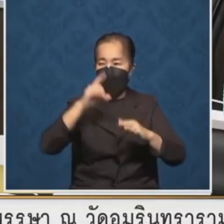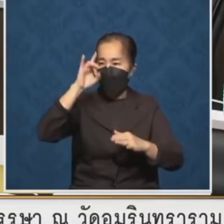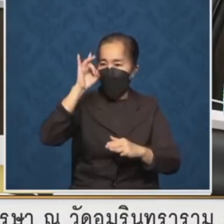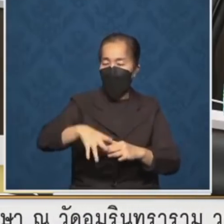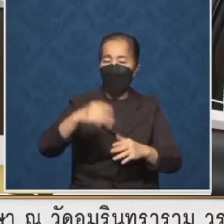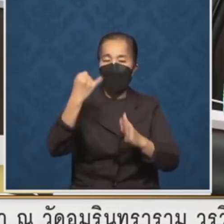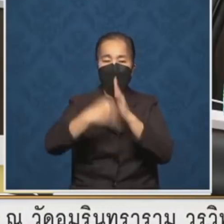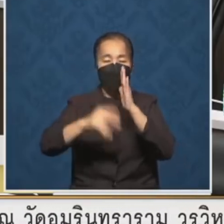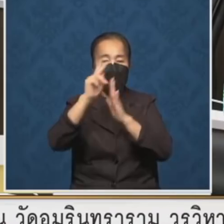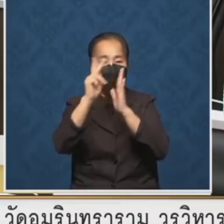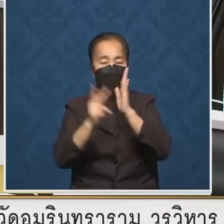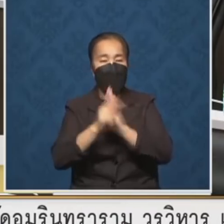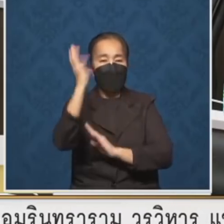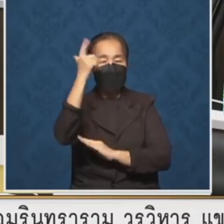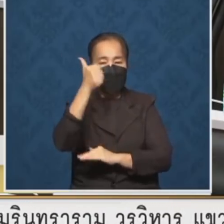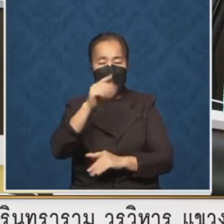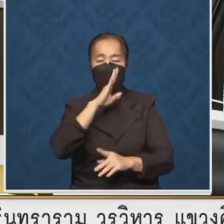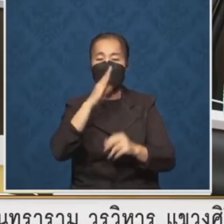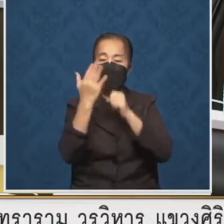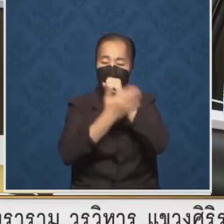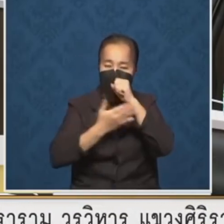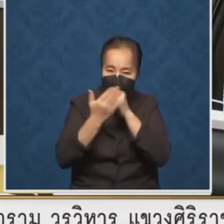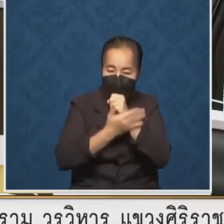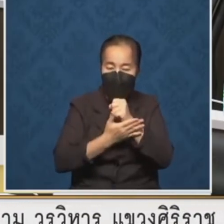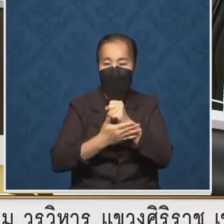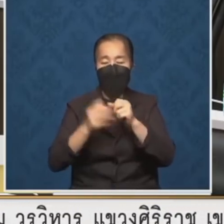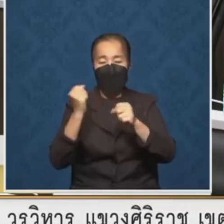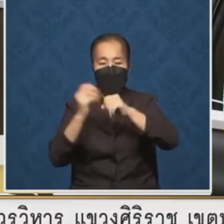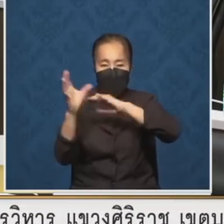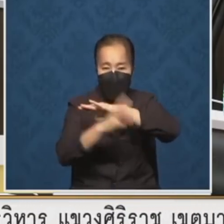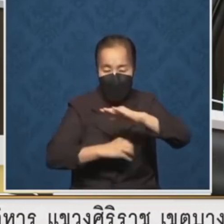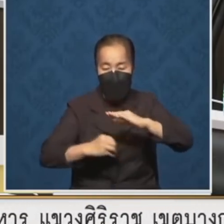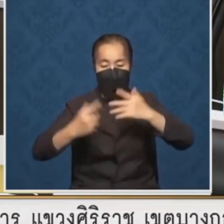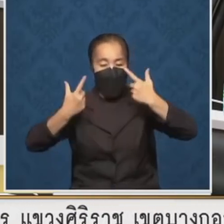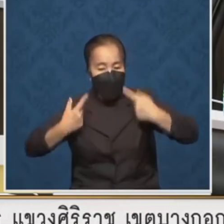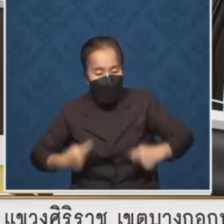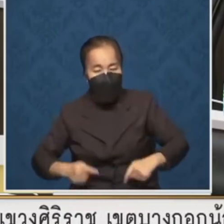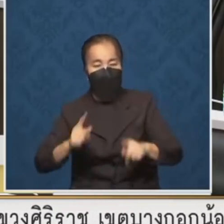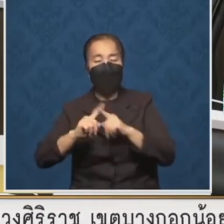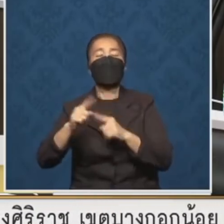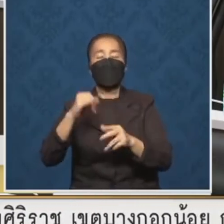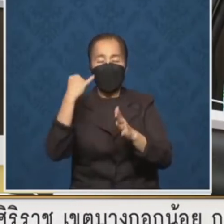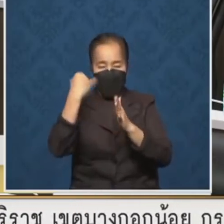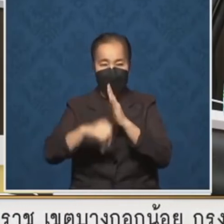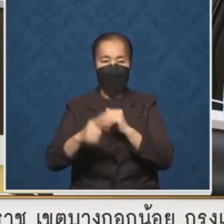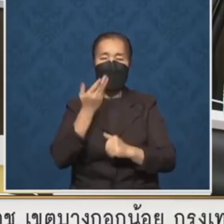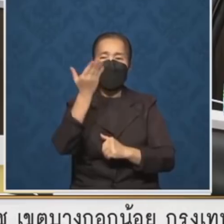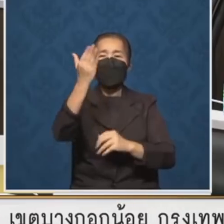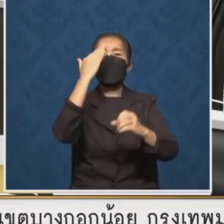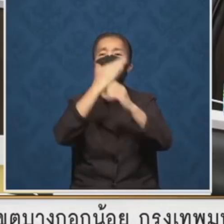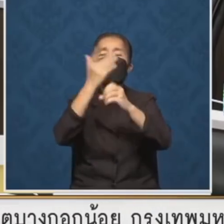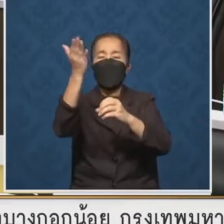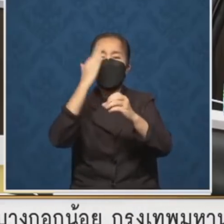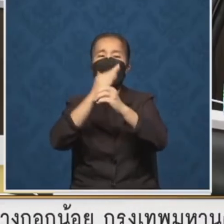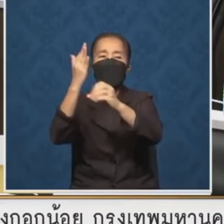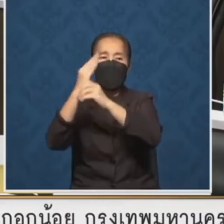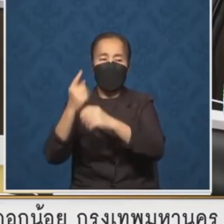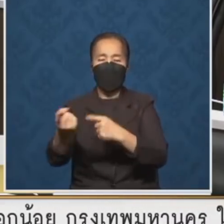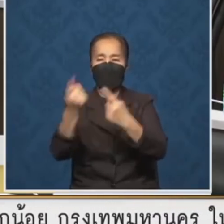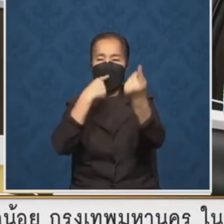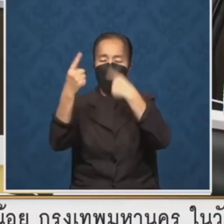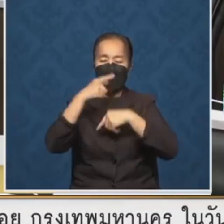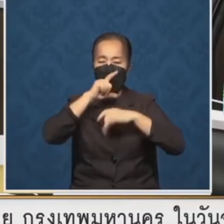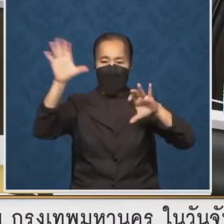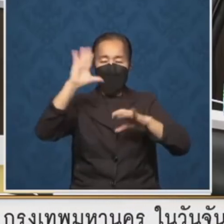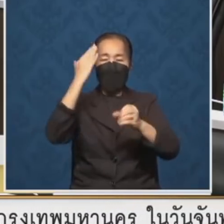ครับเช่นยาเสพติดก่อการร้ายหรือค้ามนุษย์เป็นต้นครับไปขอให้เขาปิดแอคเคาท์ที่วิพากษ์วิจารณ์รัฐบาลเนี่ยเขาไม่ปิด